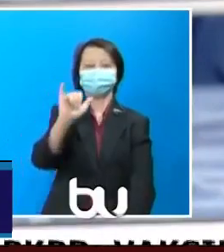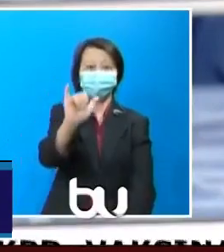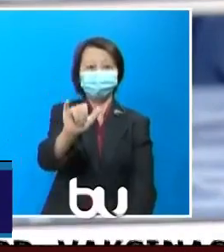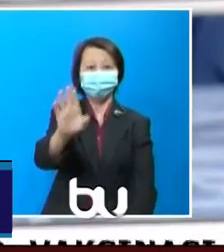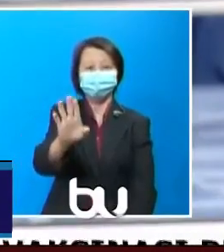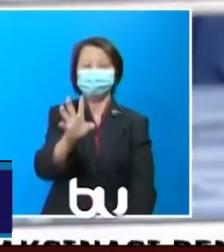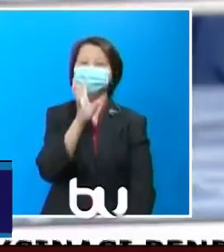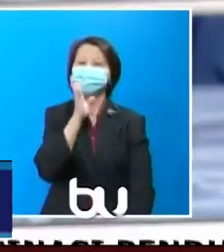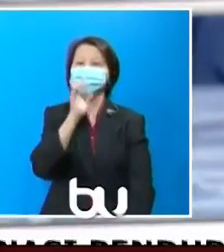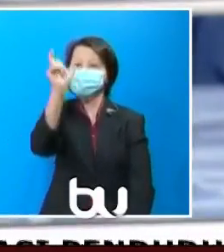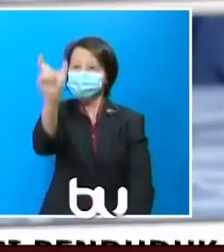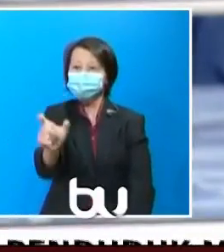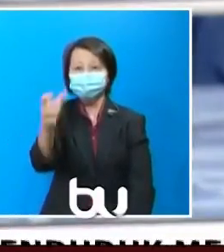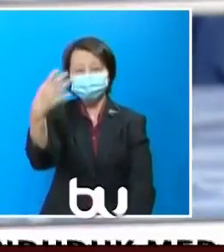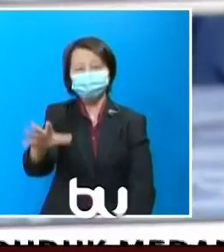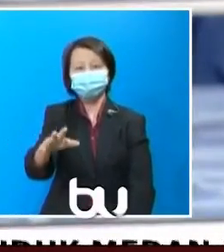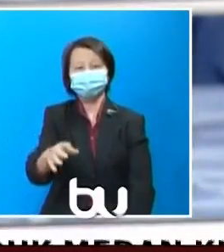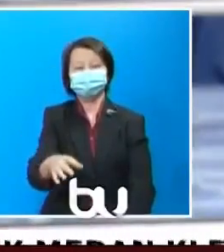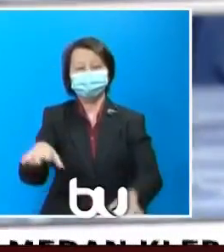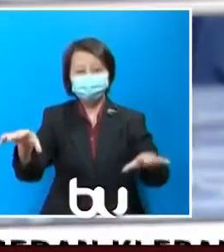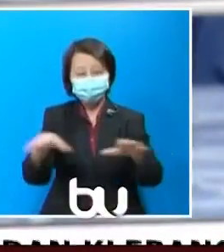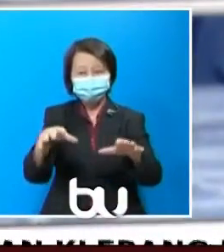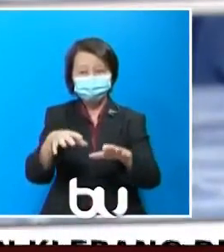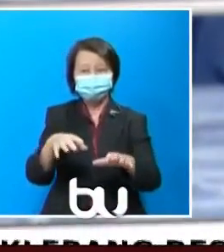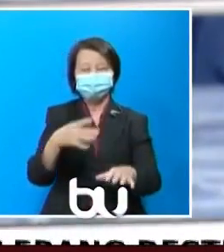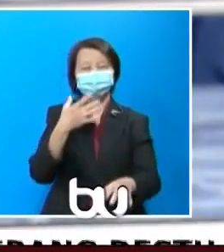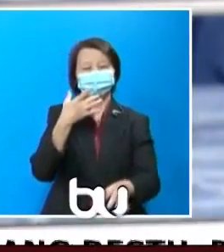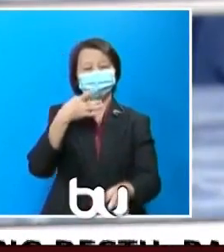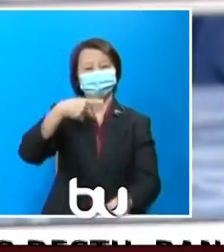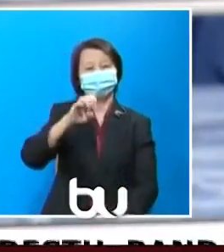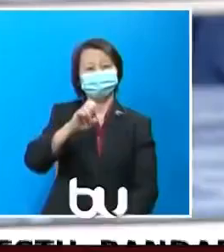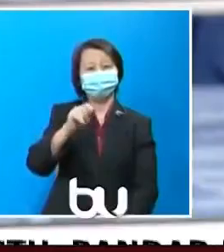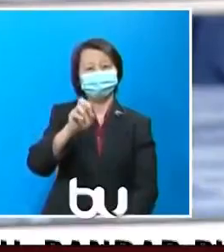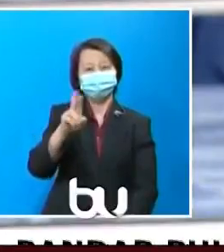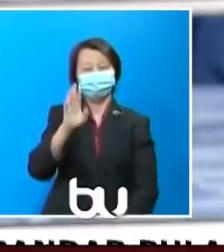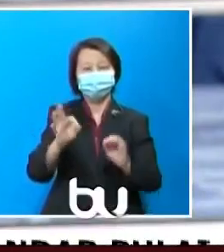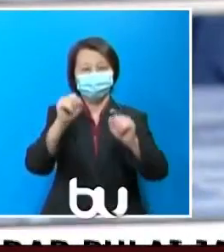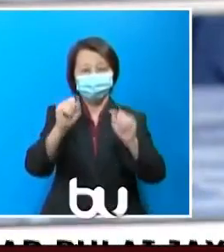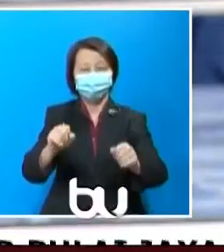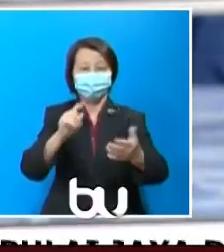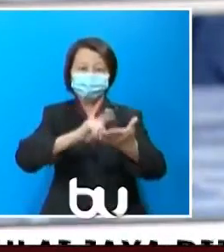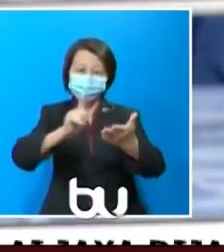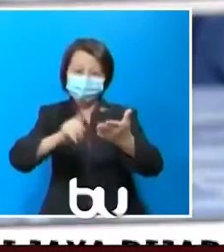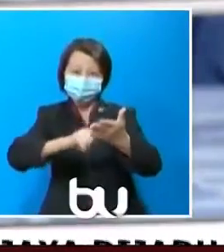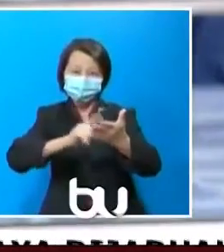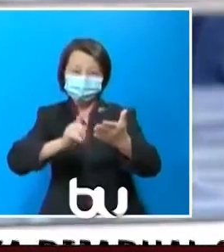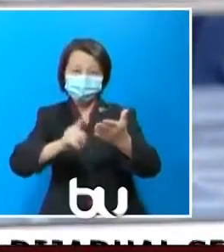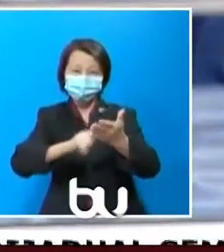speakers sendiri telah membuat satu ketua malahan dia menyebutkan Kalau boleh cek dengan handset